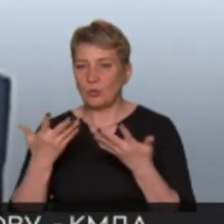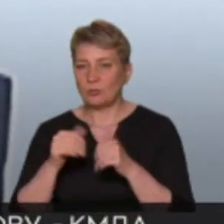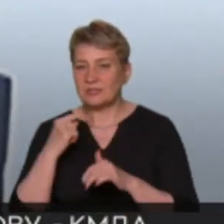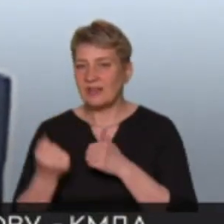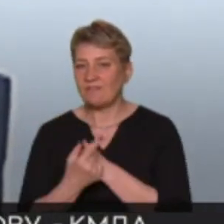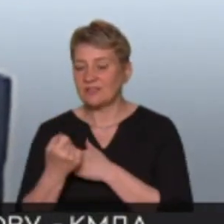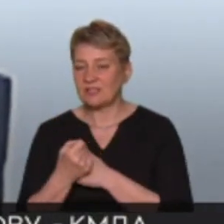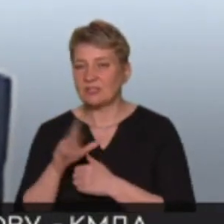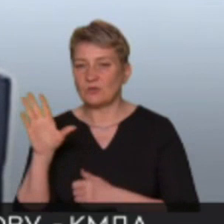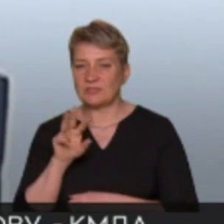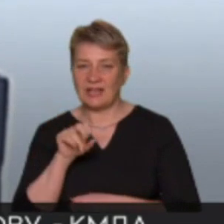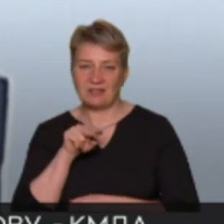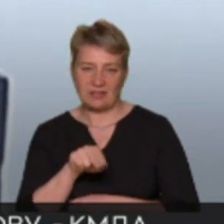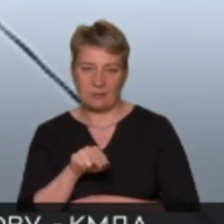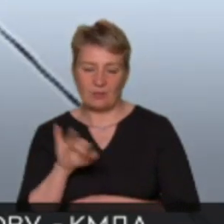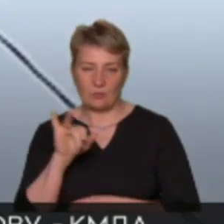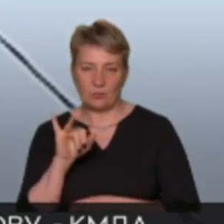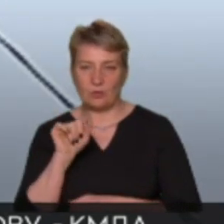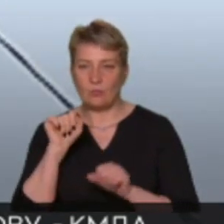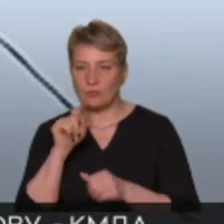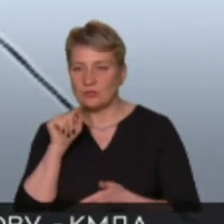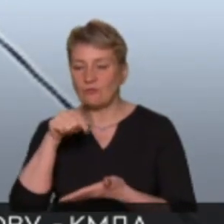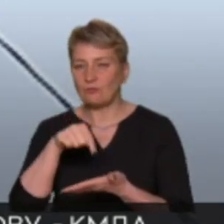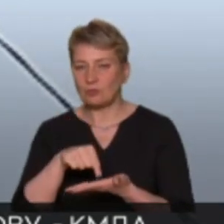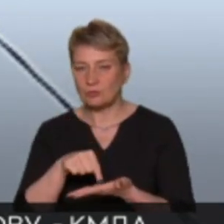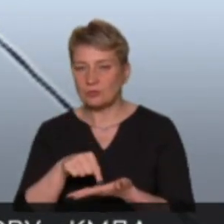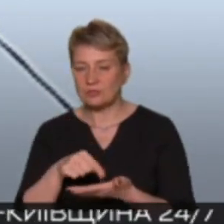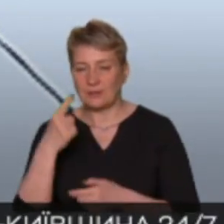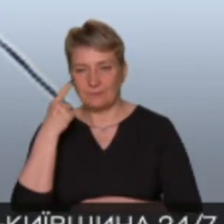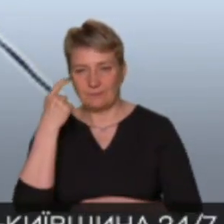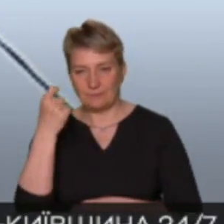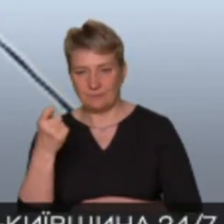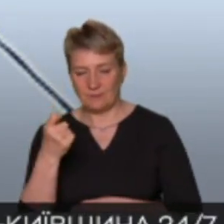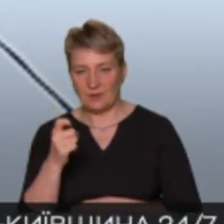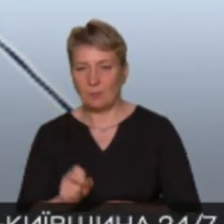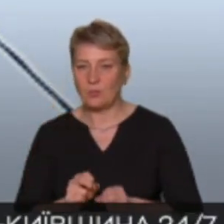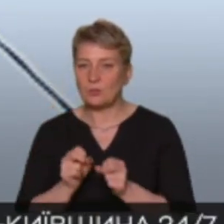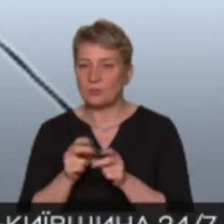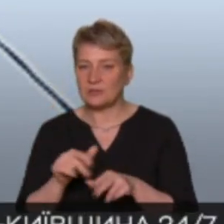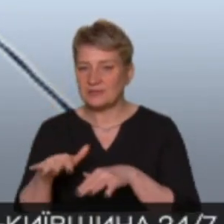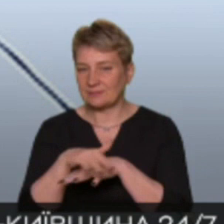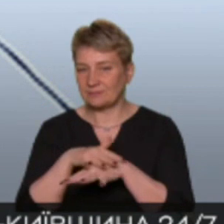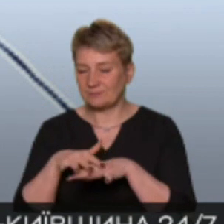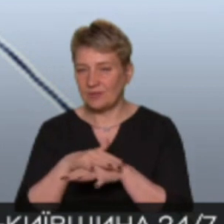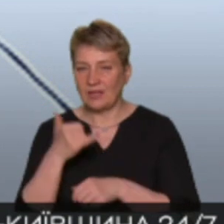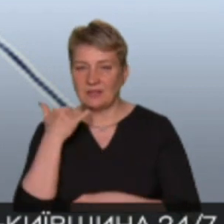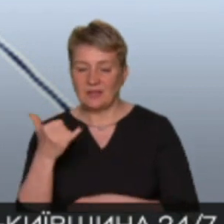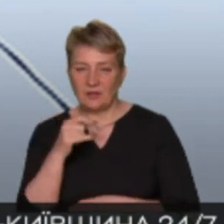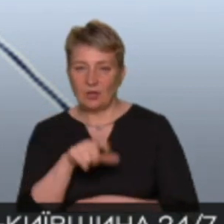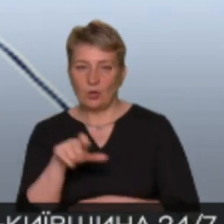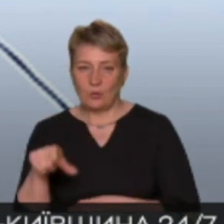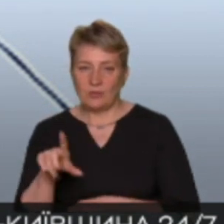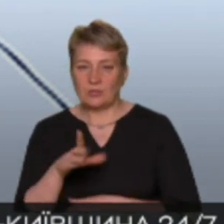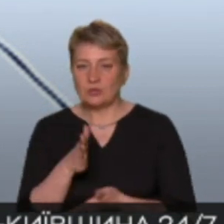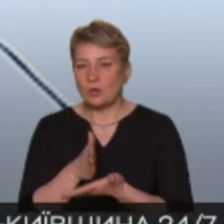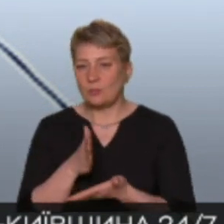усіх типів та об'єкти, куди вони потенційно можуть влучити. І надсилає повідомлення про небезпеку на стільникові телефони громадян, що